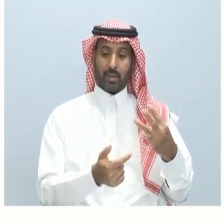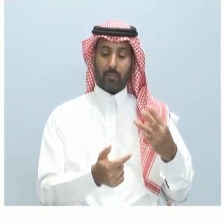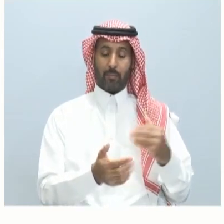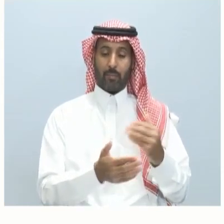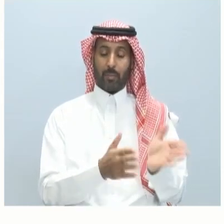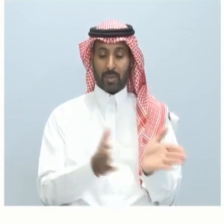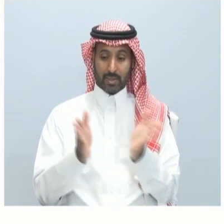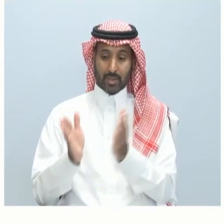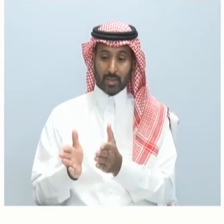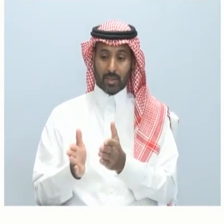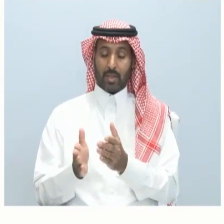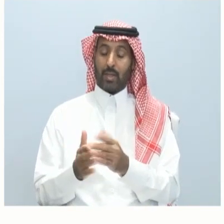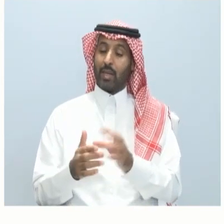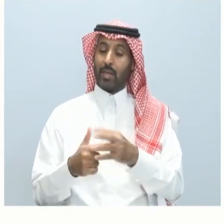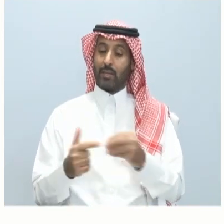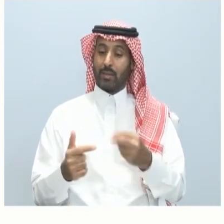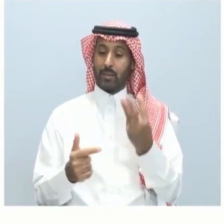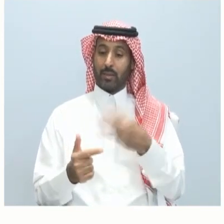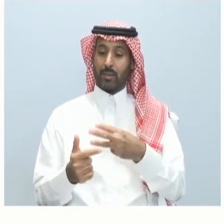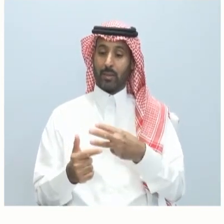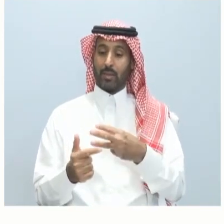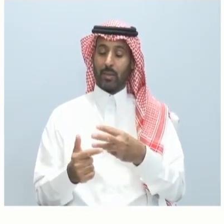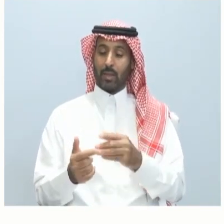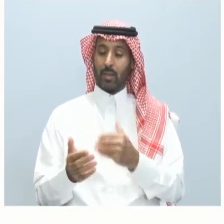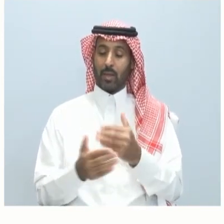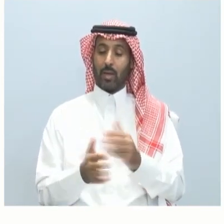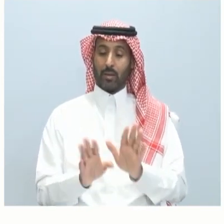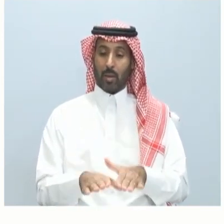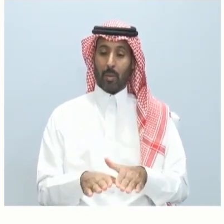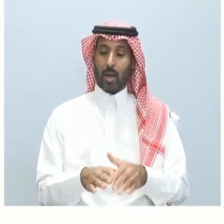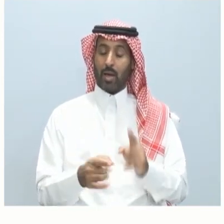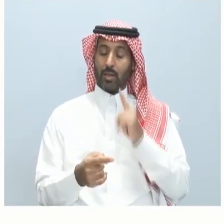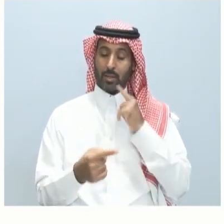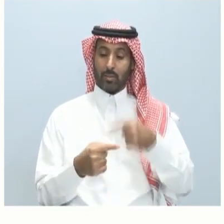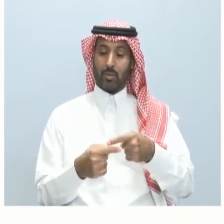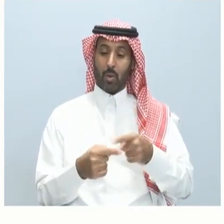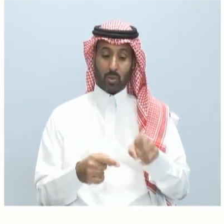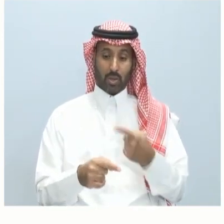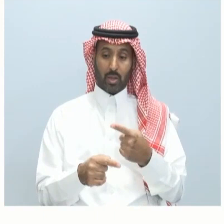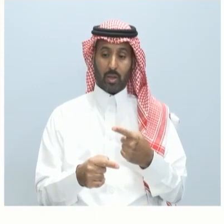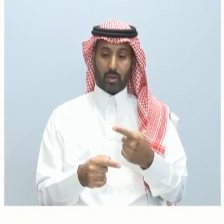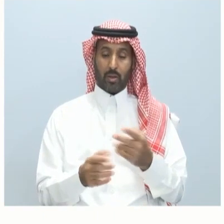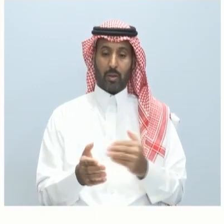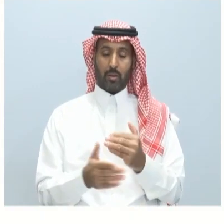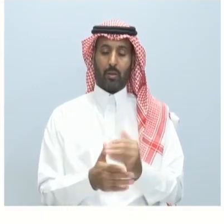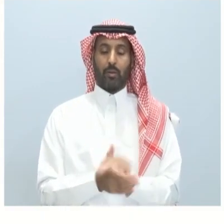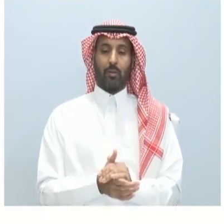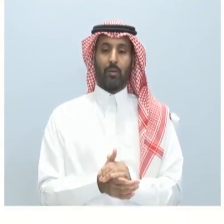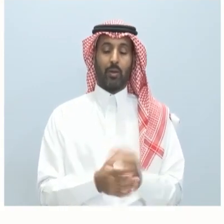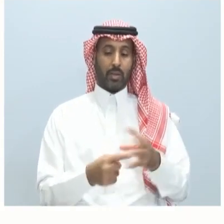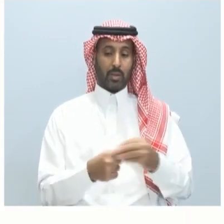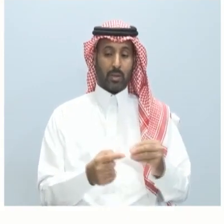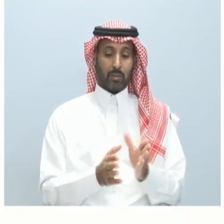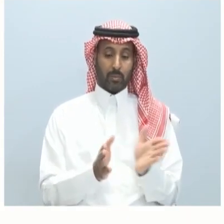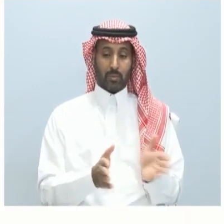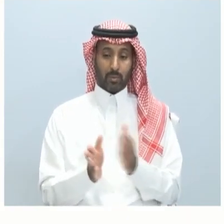وايضا نطرح من الطرف الايمن 33 حتى تبقى اشاره المساواه صحيحه اذا نطرح من